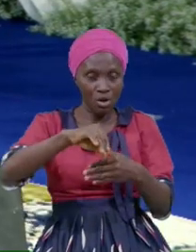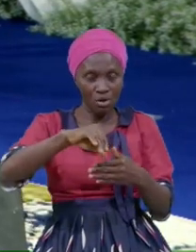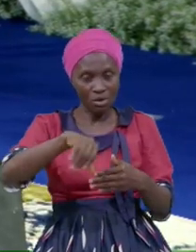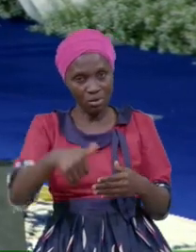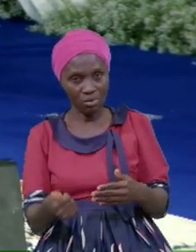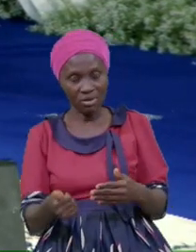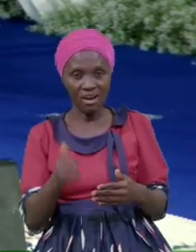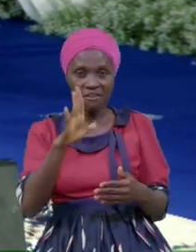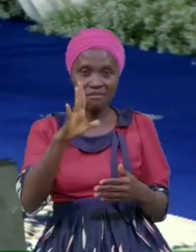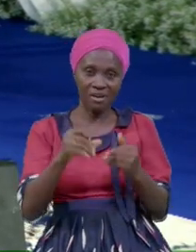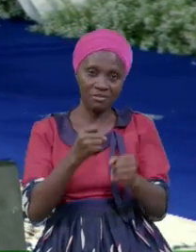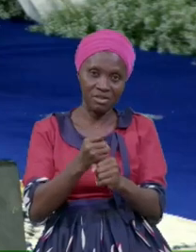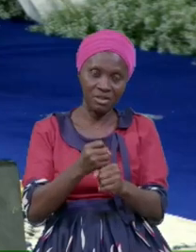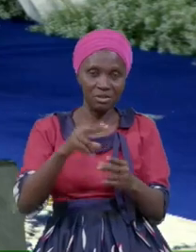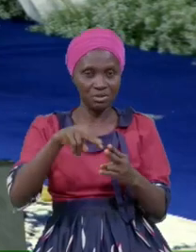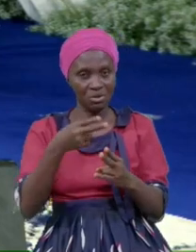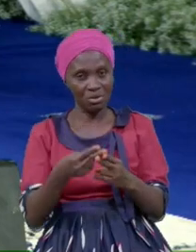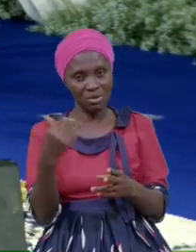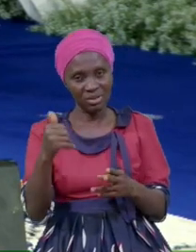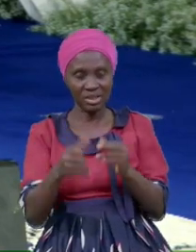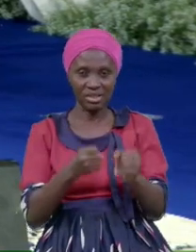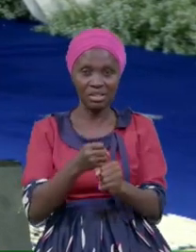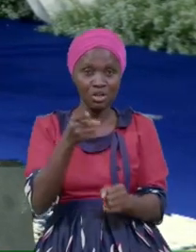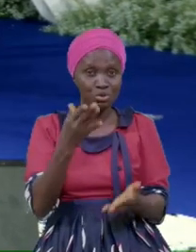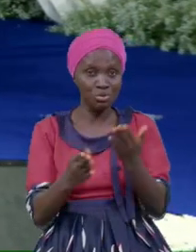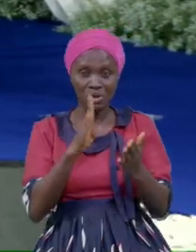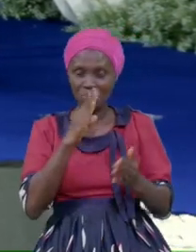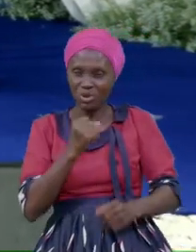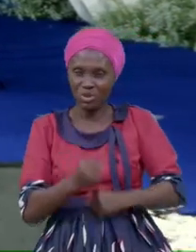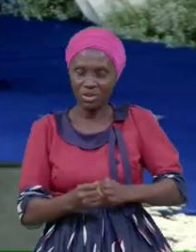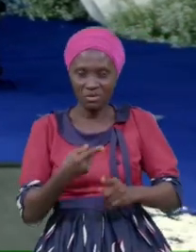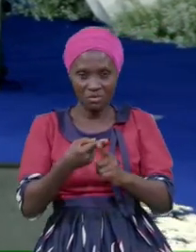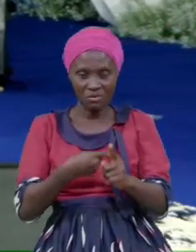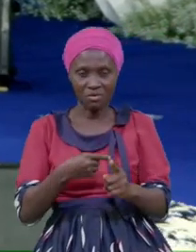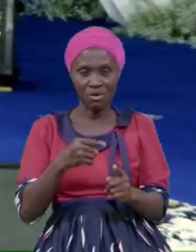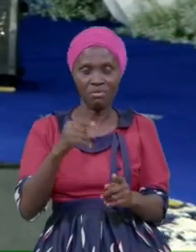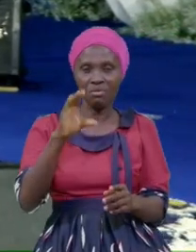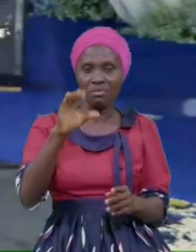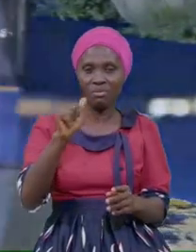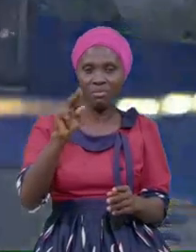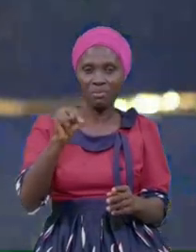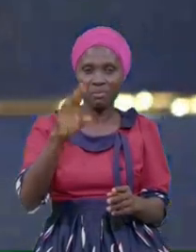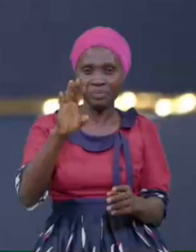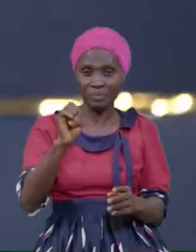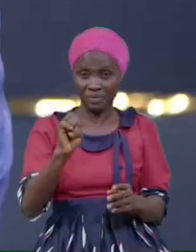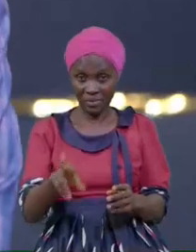venir, tu vas souffrir de cancer, de ceci ou de cela. C'est la manière dont nous vivons. Ce sont toutes ces choses que